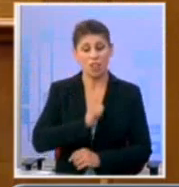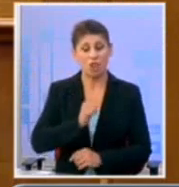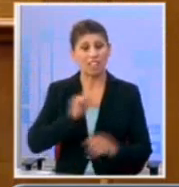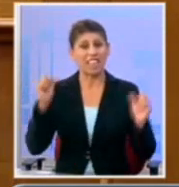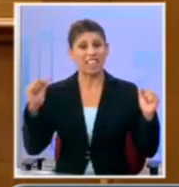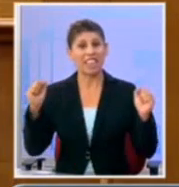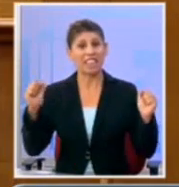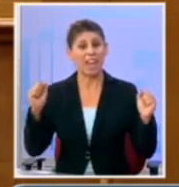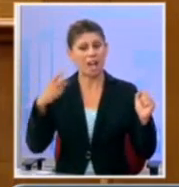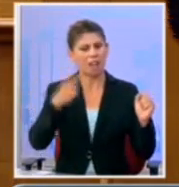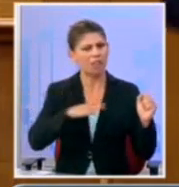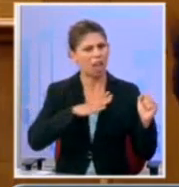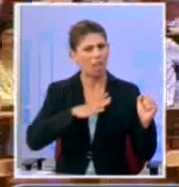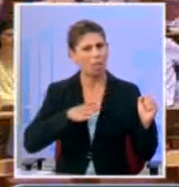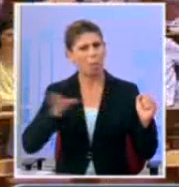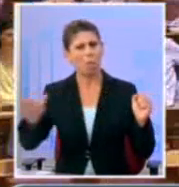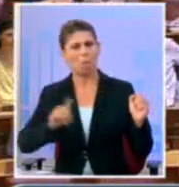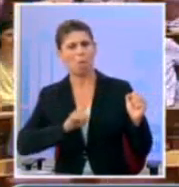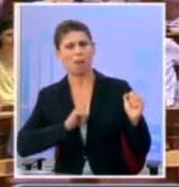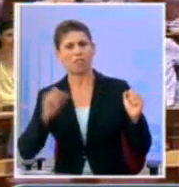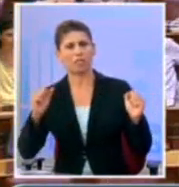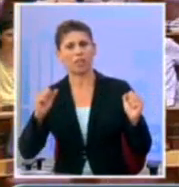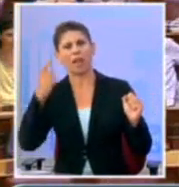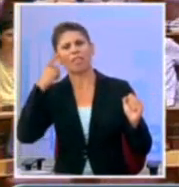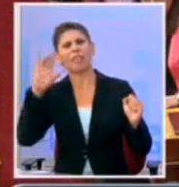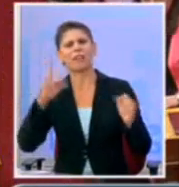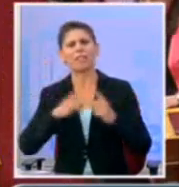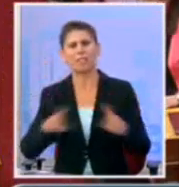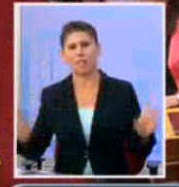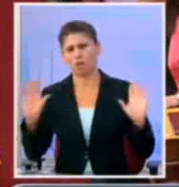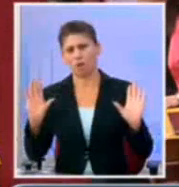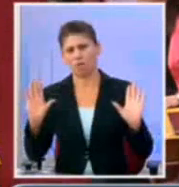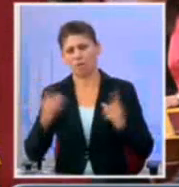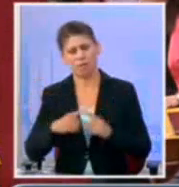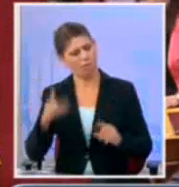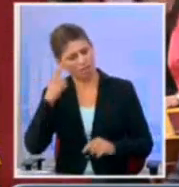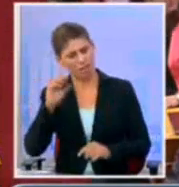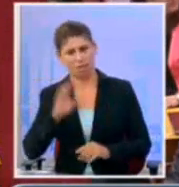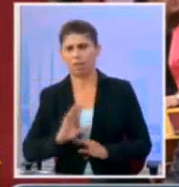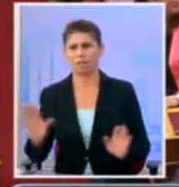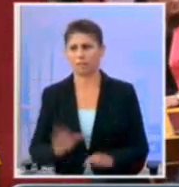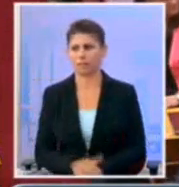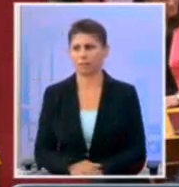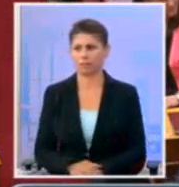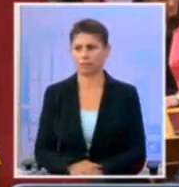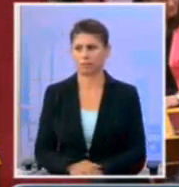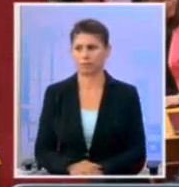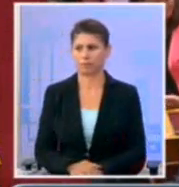σας ενδιαφέρει και γι' αυτό δεν καταλάβατε τη διαφορά. Γι' αυτό δεν το κατάλαβατε.